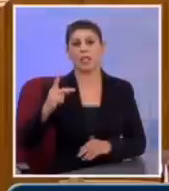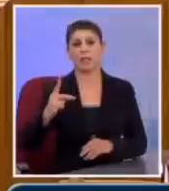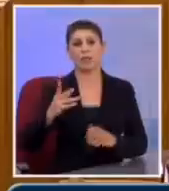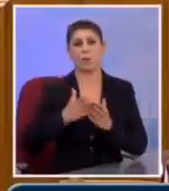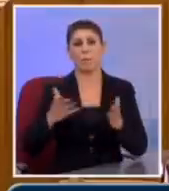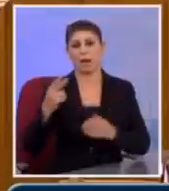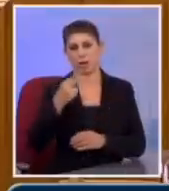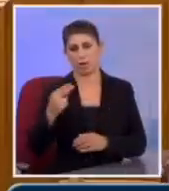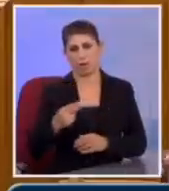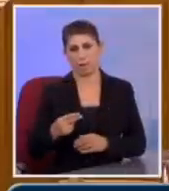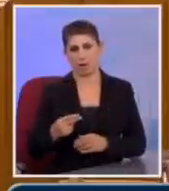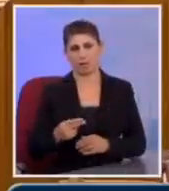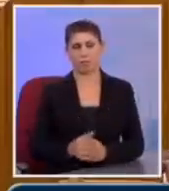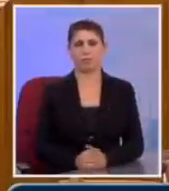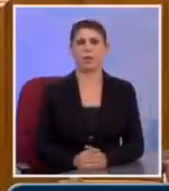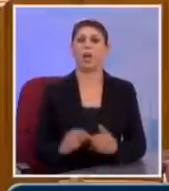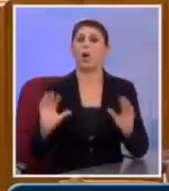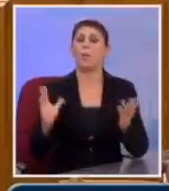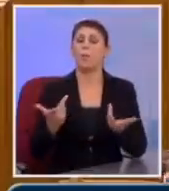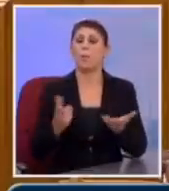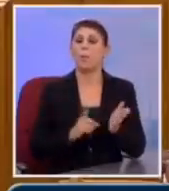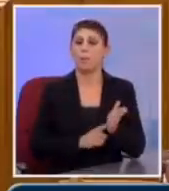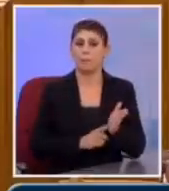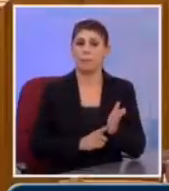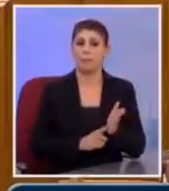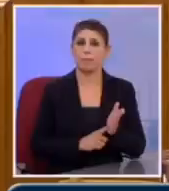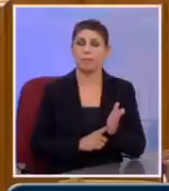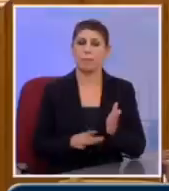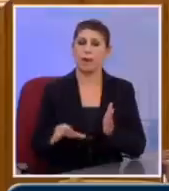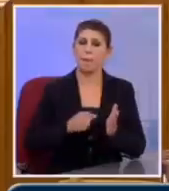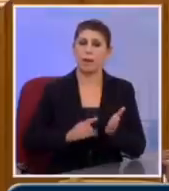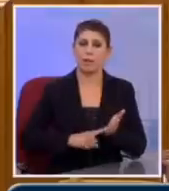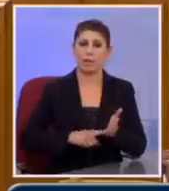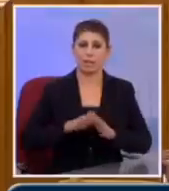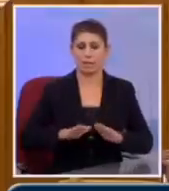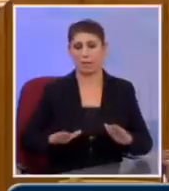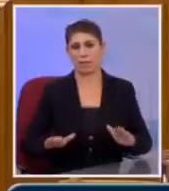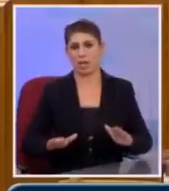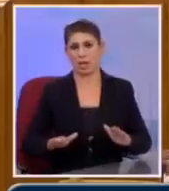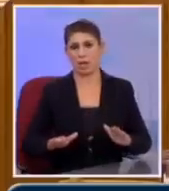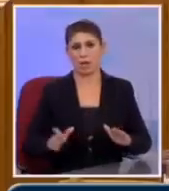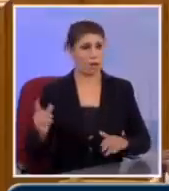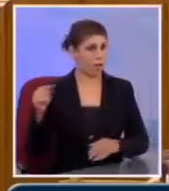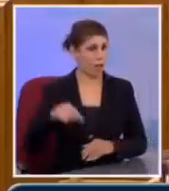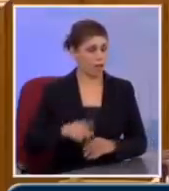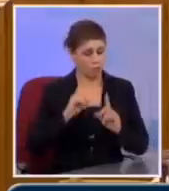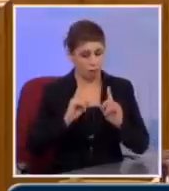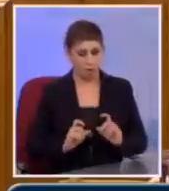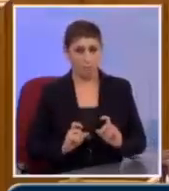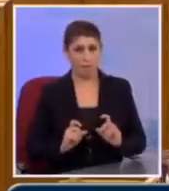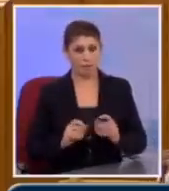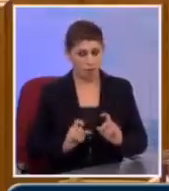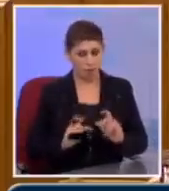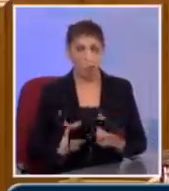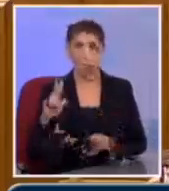ζήτημα. Πότε πρέπει να πάρουν την ηθαγένεια τα παιδιά? Και εδώ είμαι υποχρεωμένη να ανοίξω